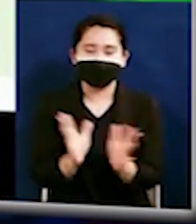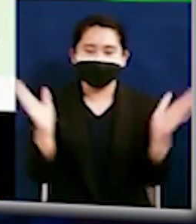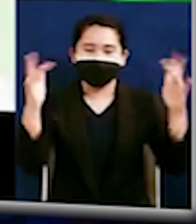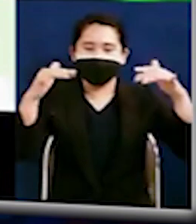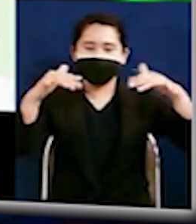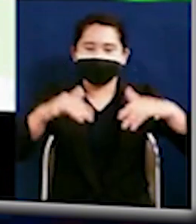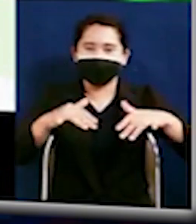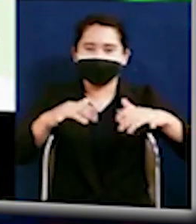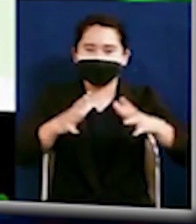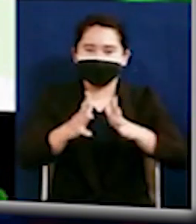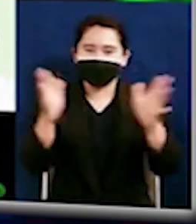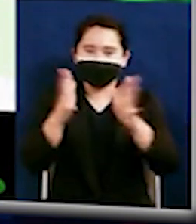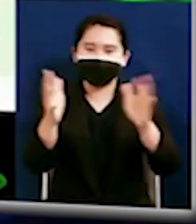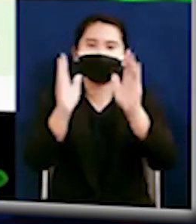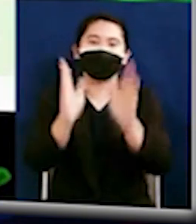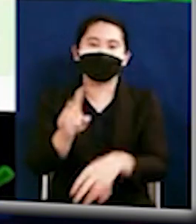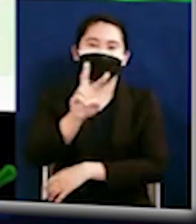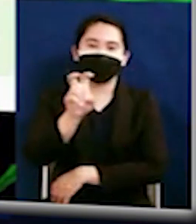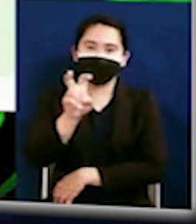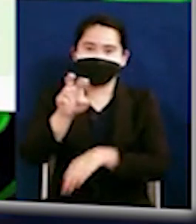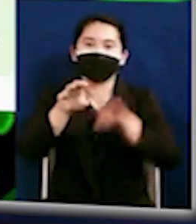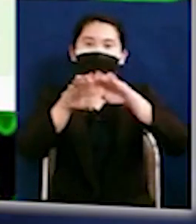ยังอยู่กลางๆนะครับเนี่ย